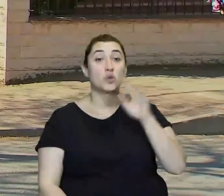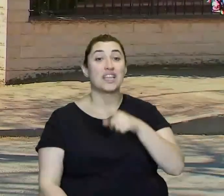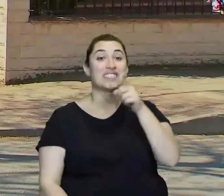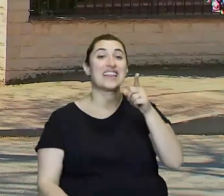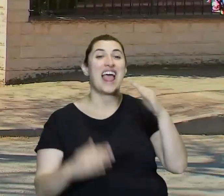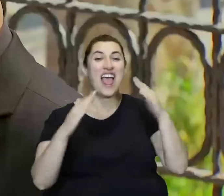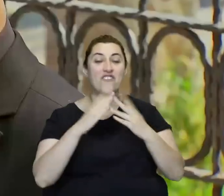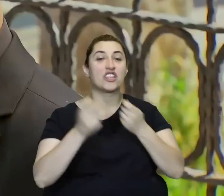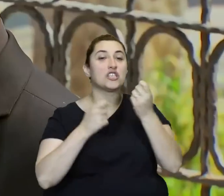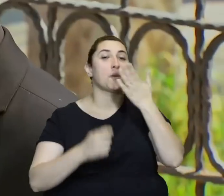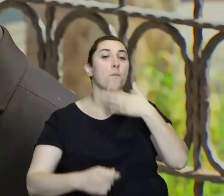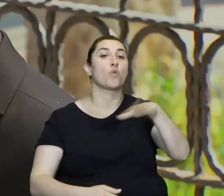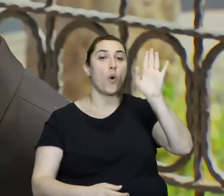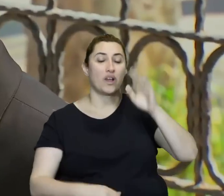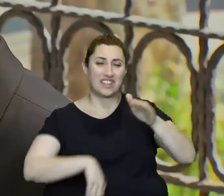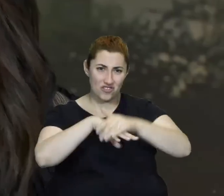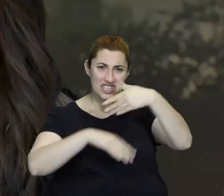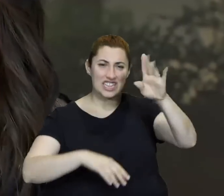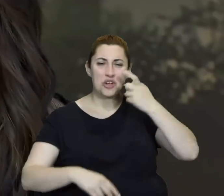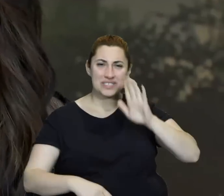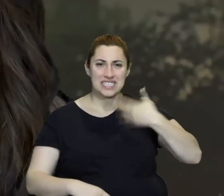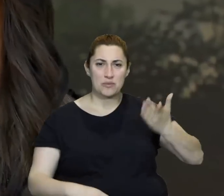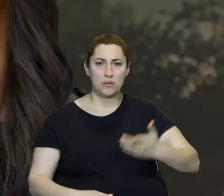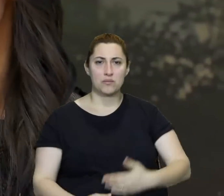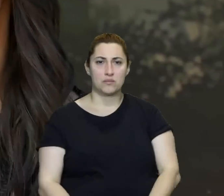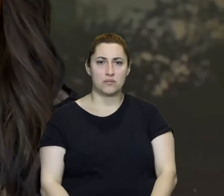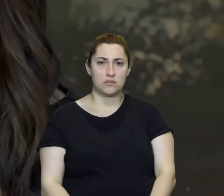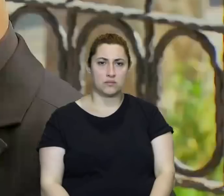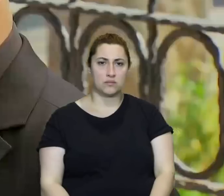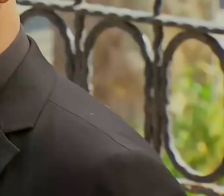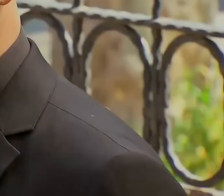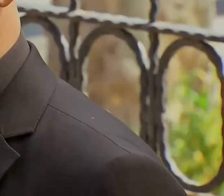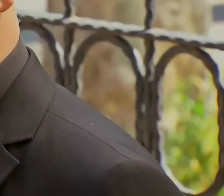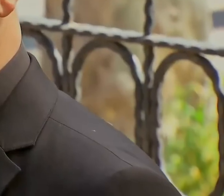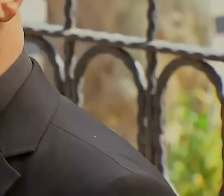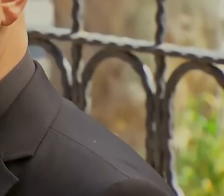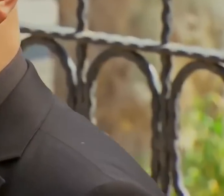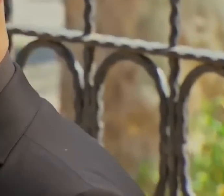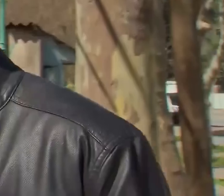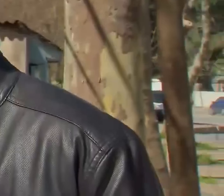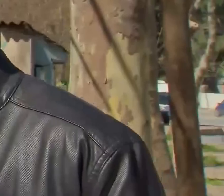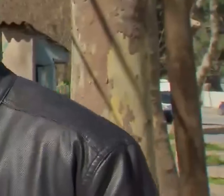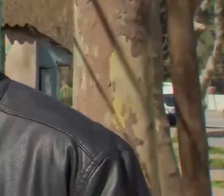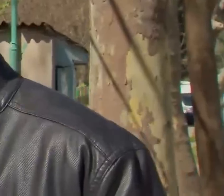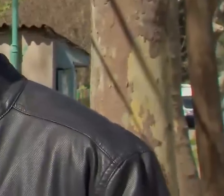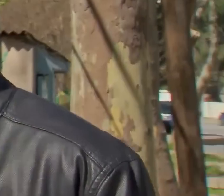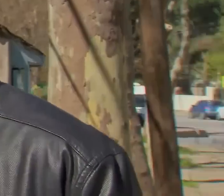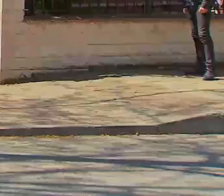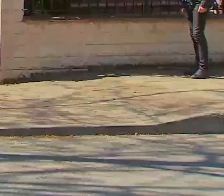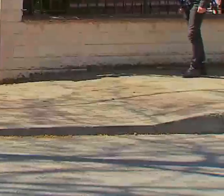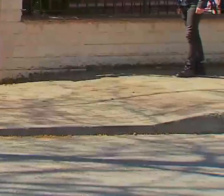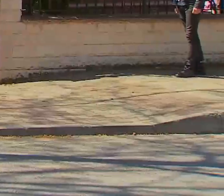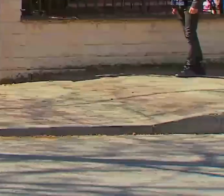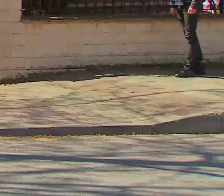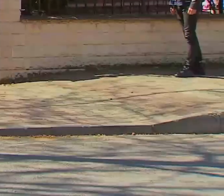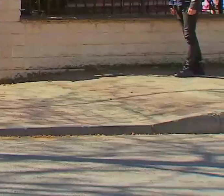sana evde iş de yok. Defol git, gözüm görmesin seni. Beton buruk ama tepkisiz bakarak döndü. Koray son